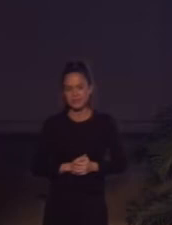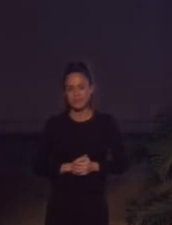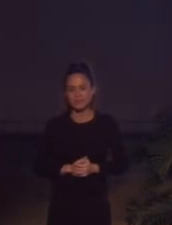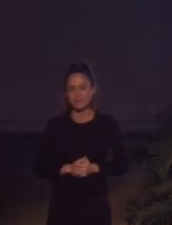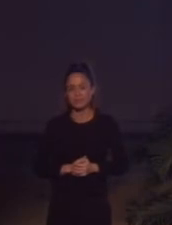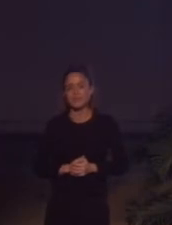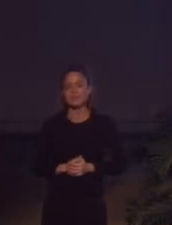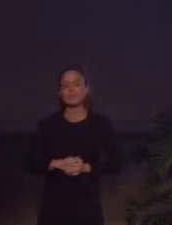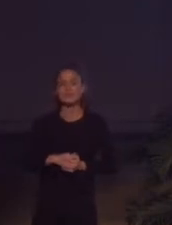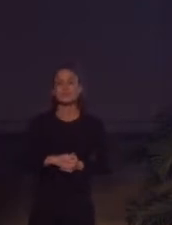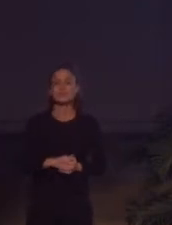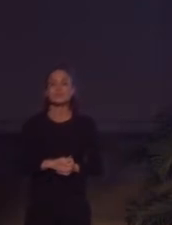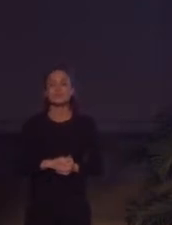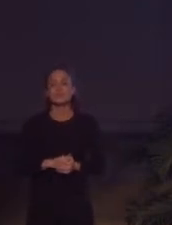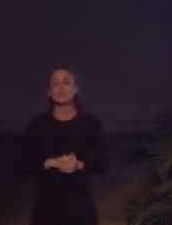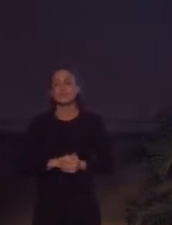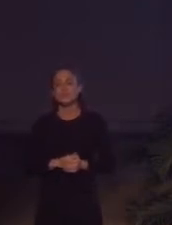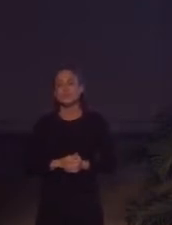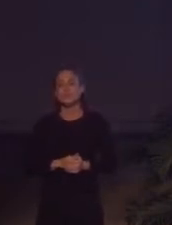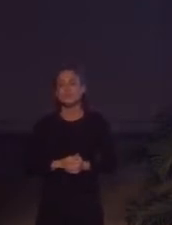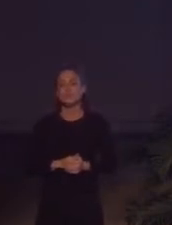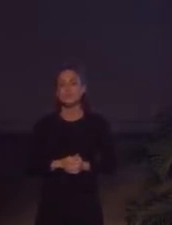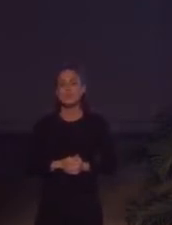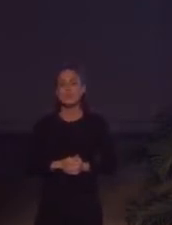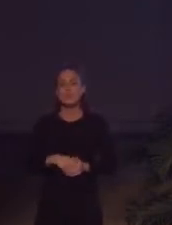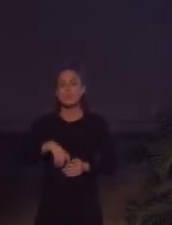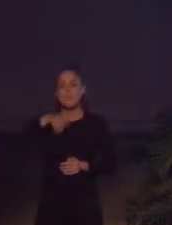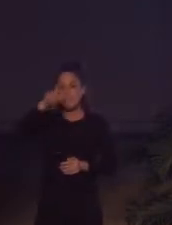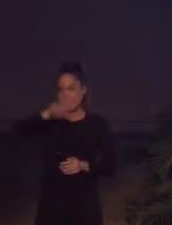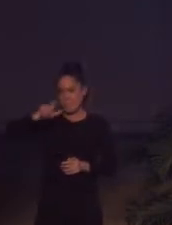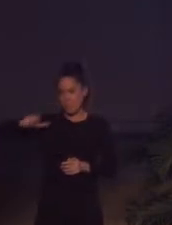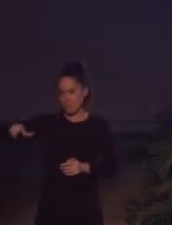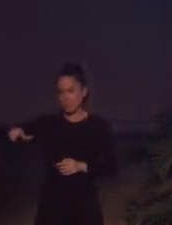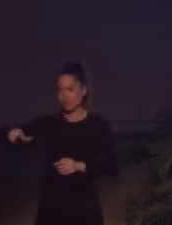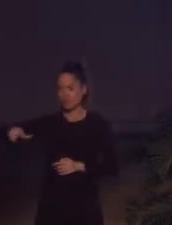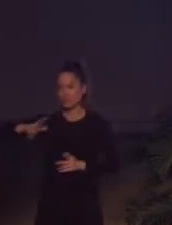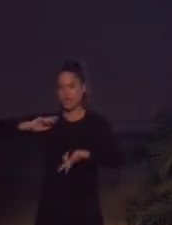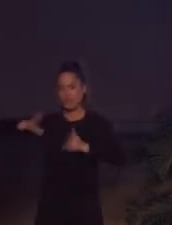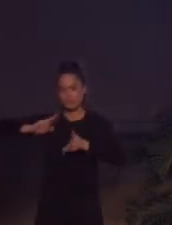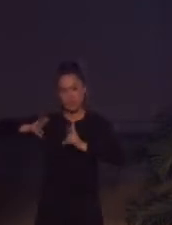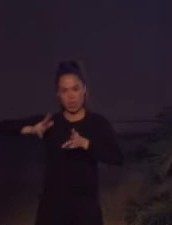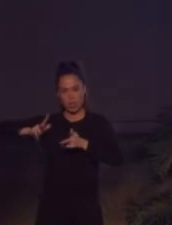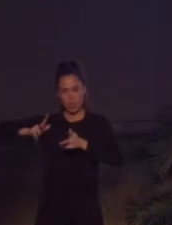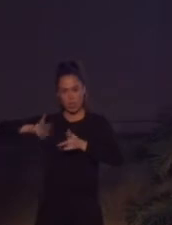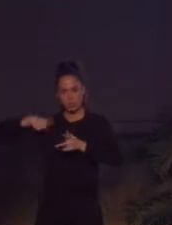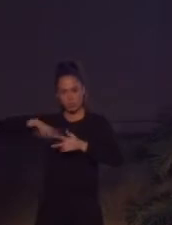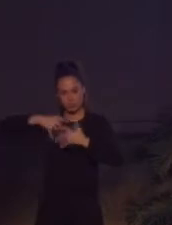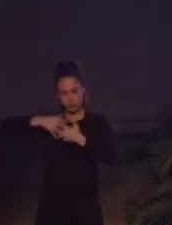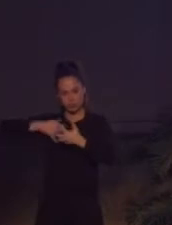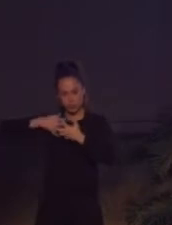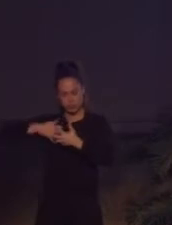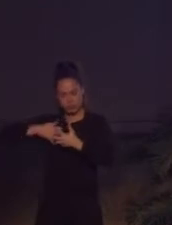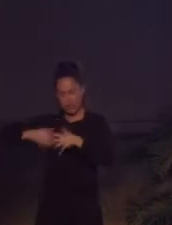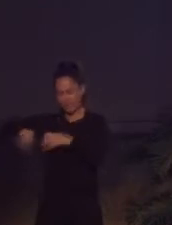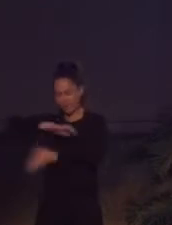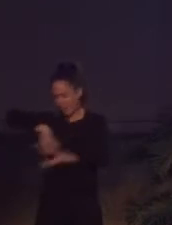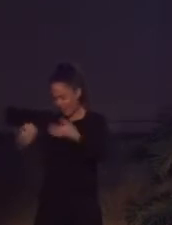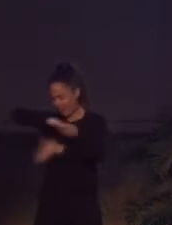euskaldunon euskaldun politizatuen masa guzti hori eta diskurtso hau eta borroka hau, ez? Iraultza bat